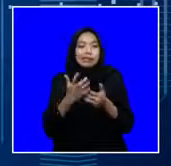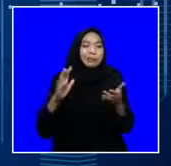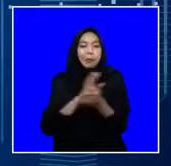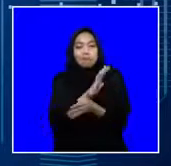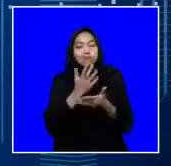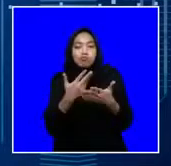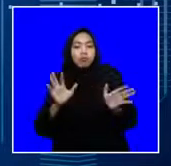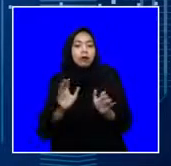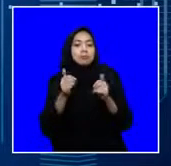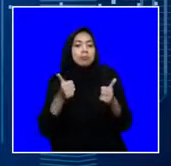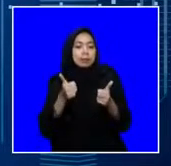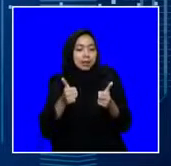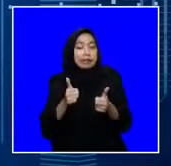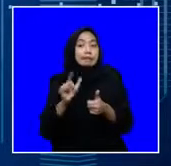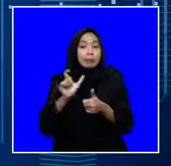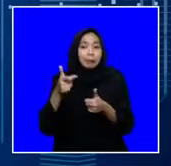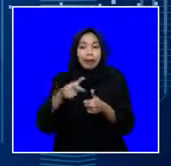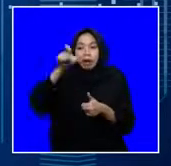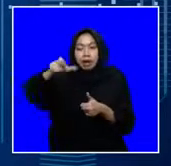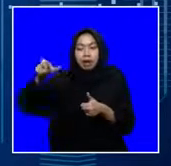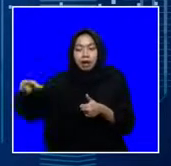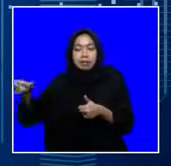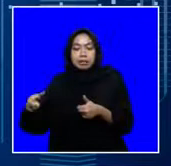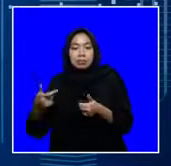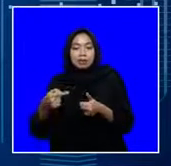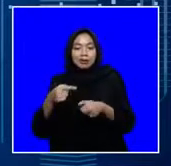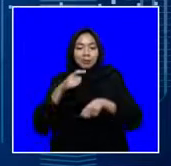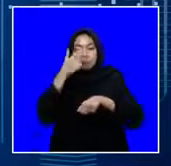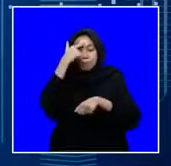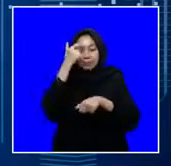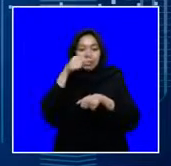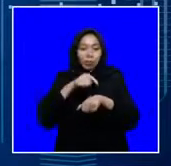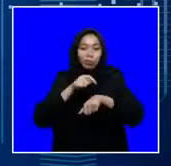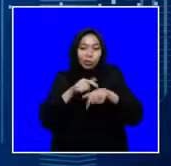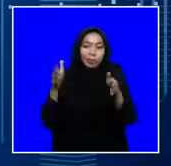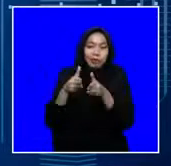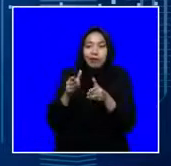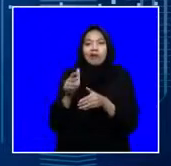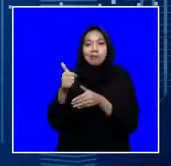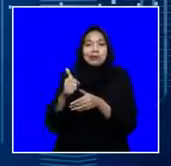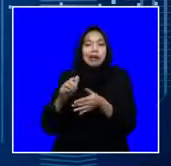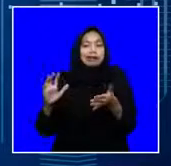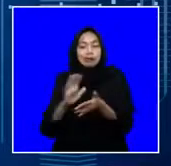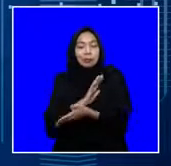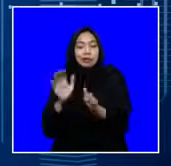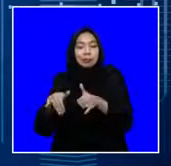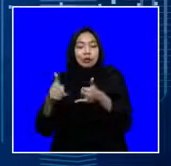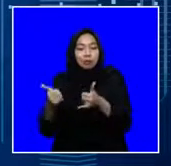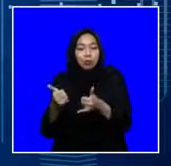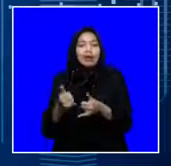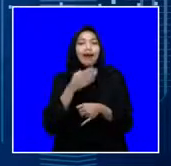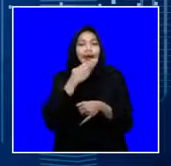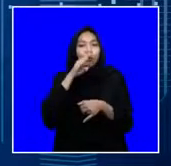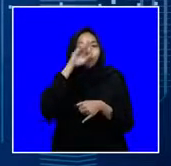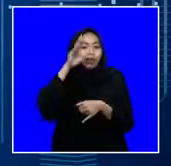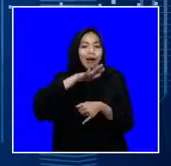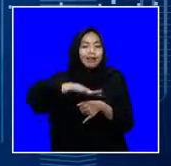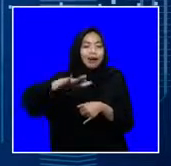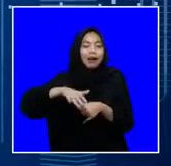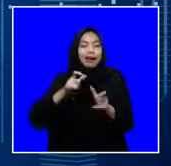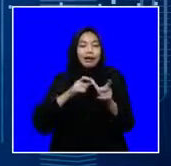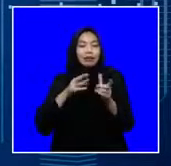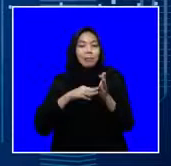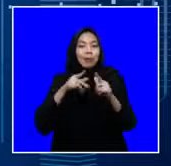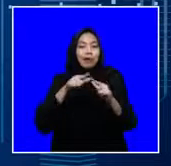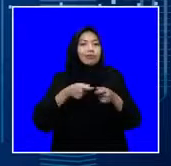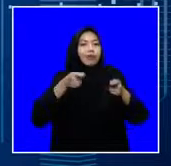itu dengan memberikan beasiswa untuk yang jangka pendek juga, dan alhamdulillah sekarang juga S1 untuk para anak-anak SMA